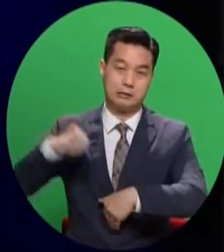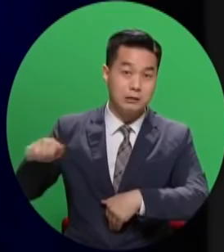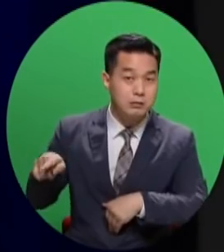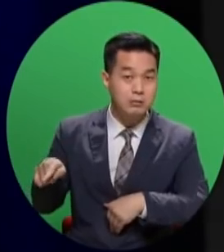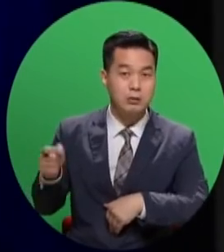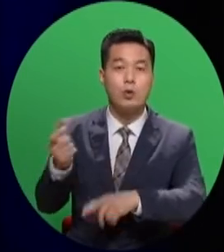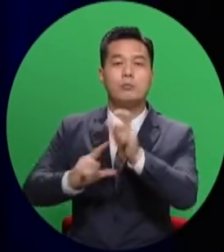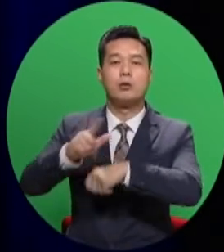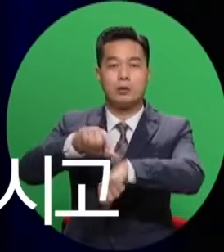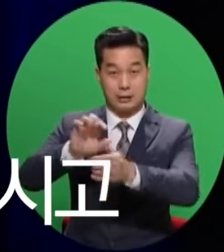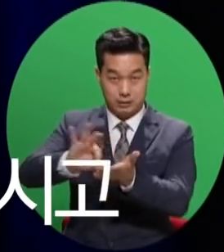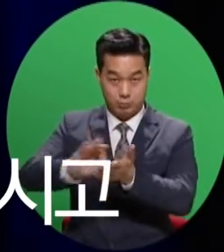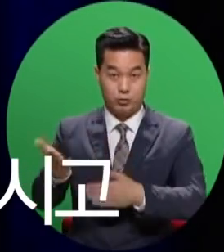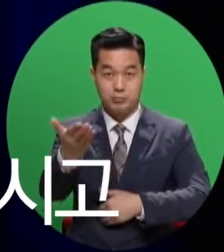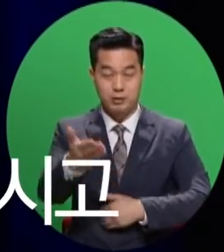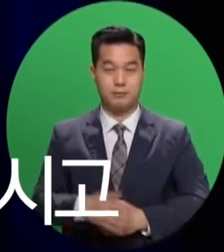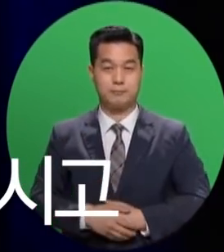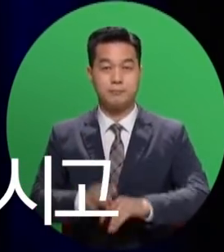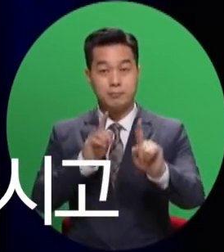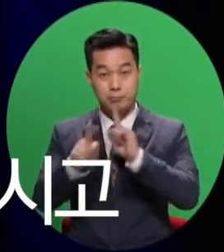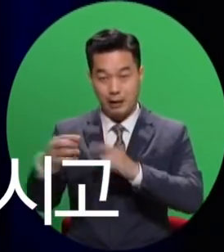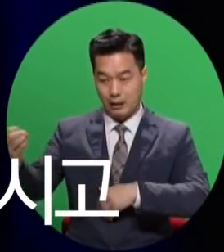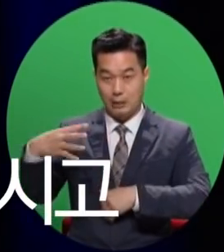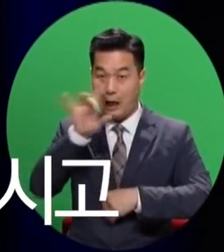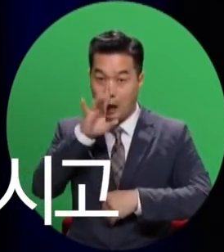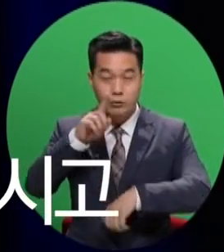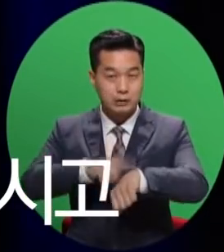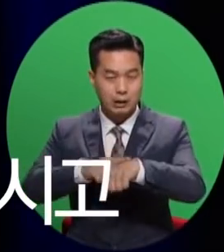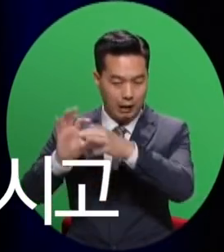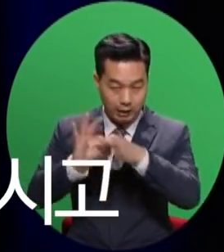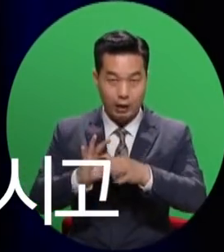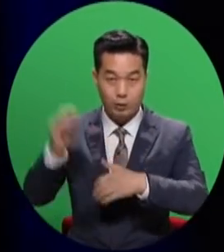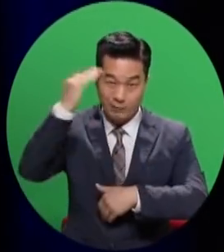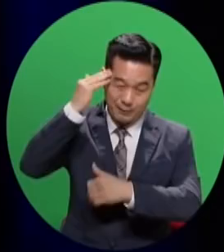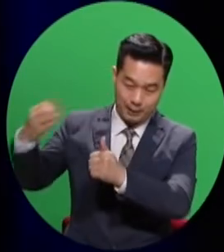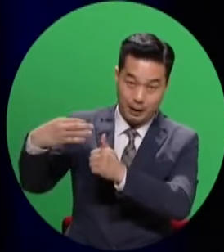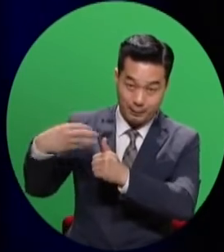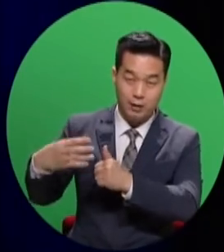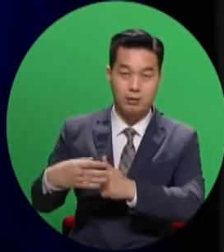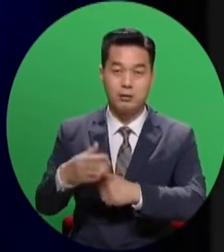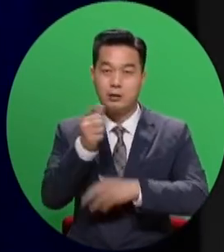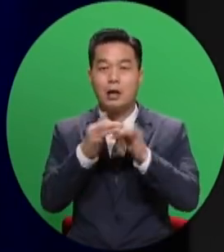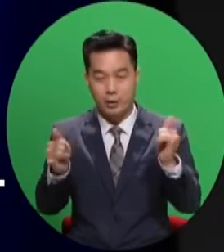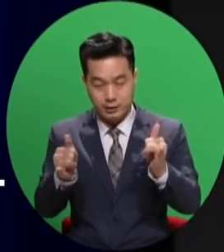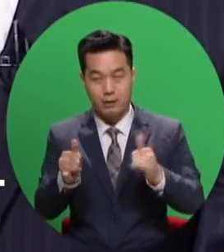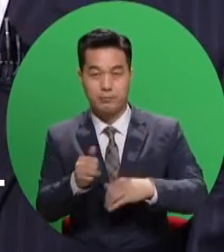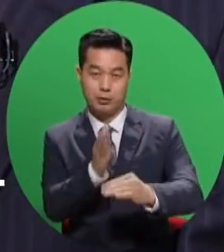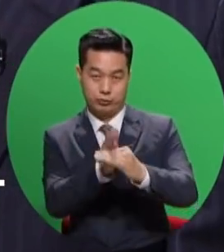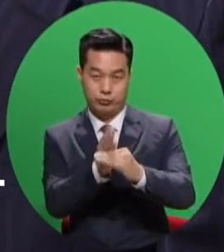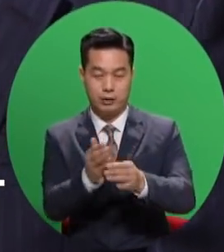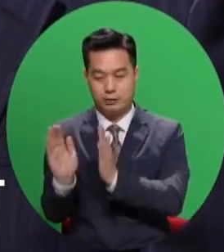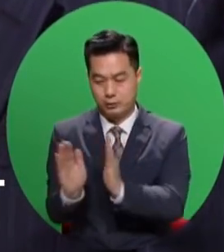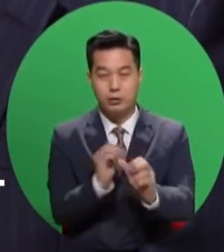조금더 시간 쓰시면 되는데 그러니까 말씀하시면 안 되는 시간인데 해에 속 간직하시고 이렇게 하면 사회자 분께서 조금 이것은